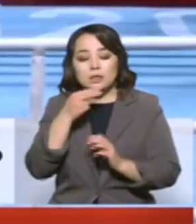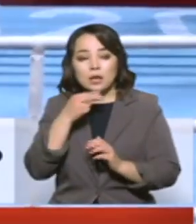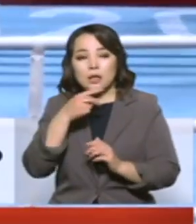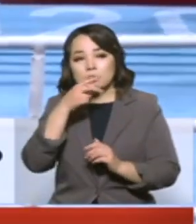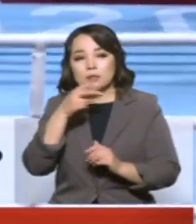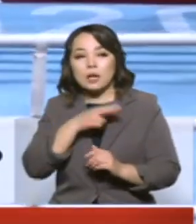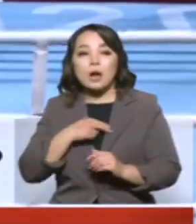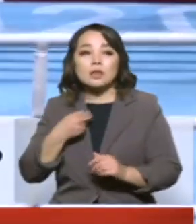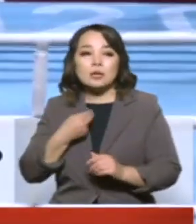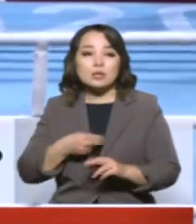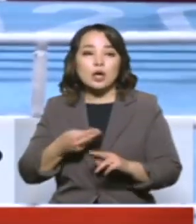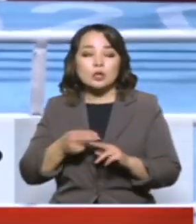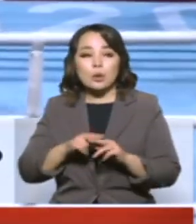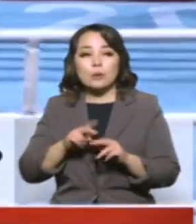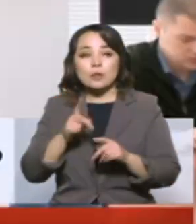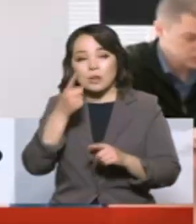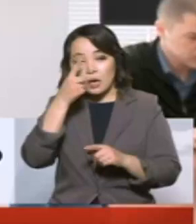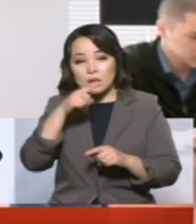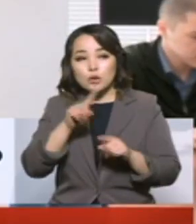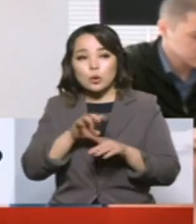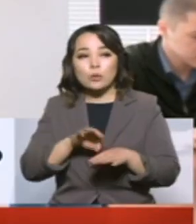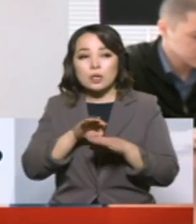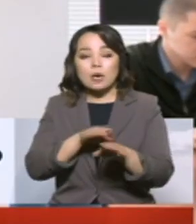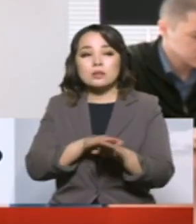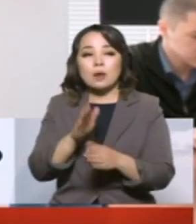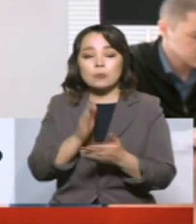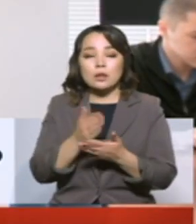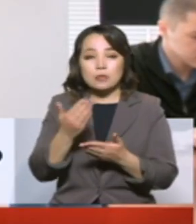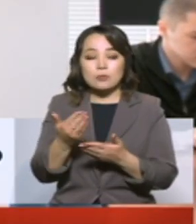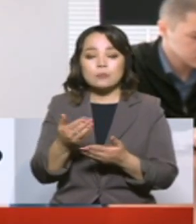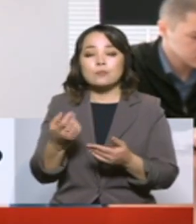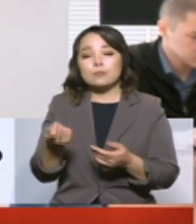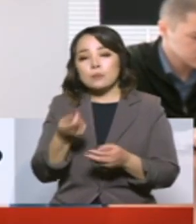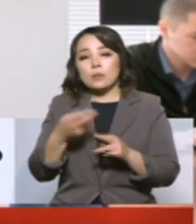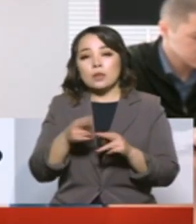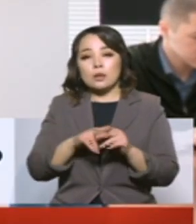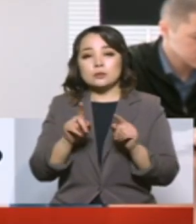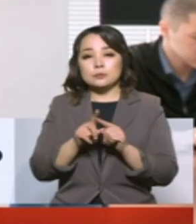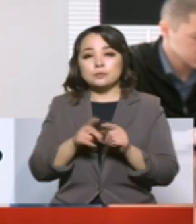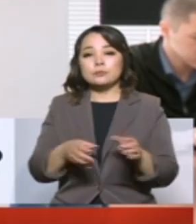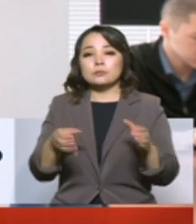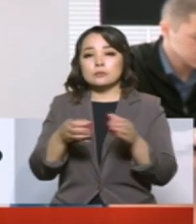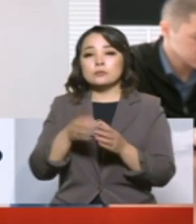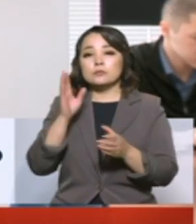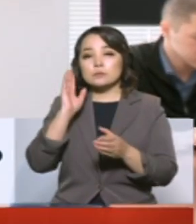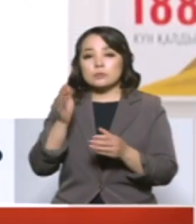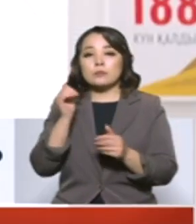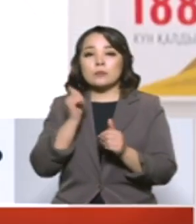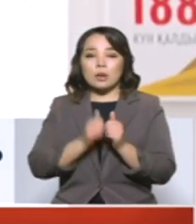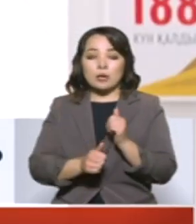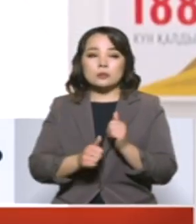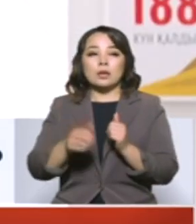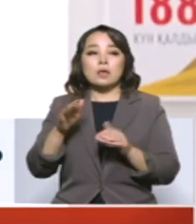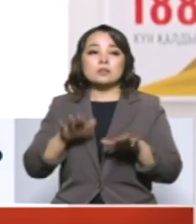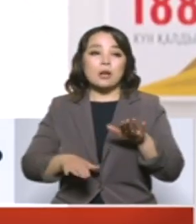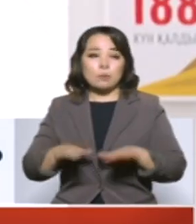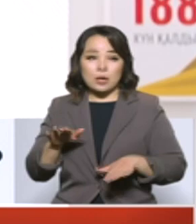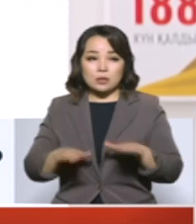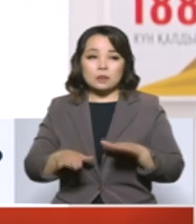Таиландта өтетін турнирдің нәтижесі көрсетеді. Италияда малы мер болады. Себебі әр